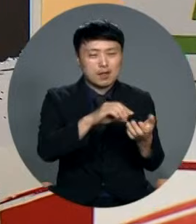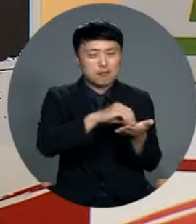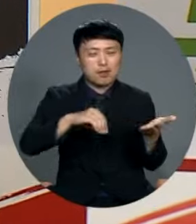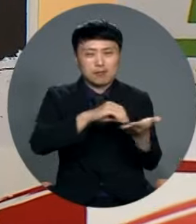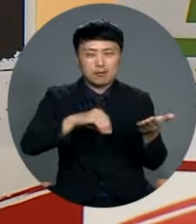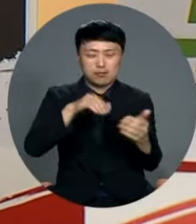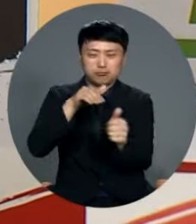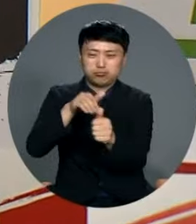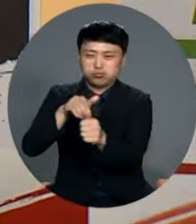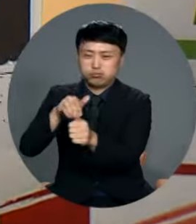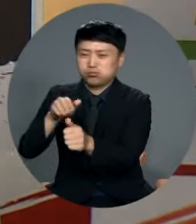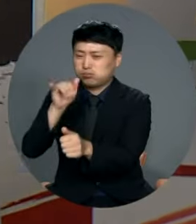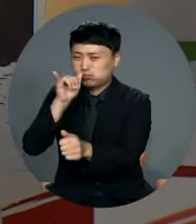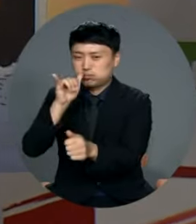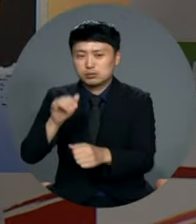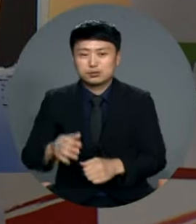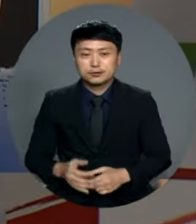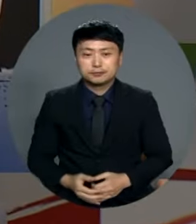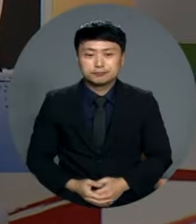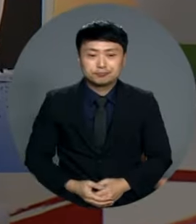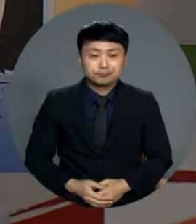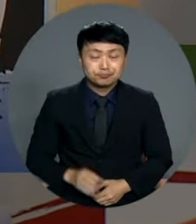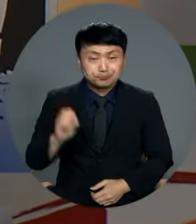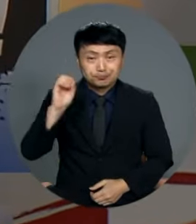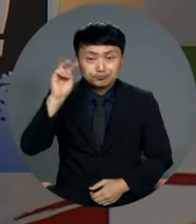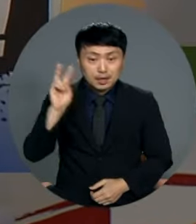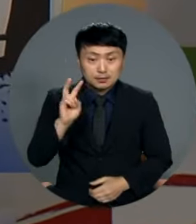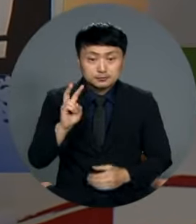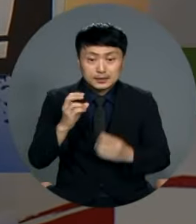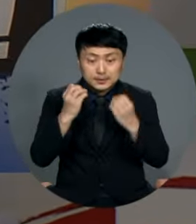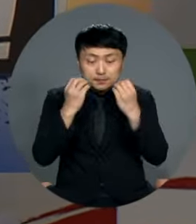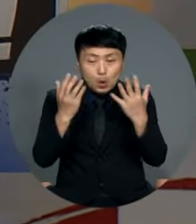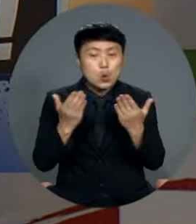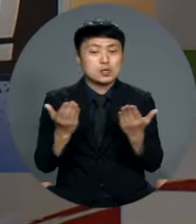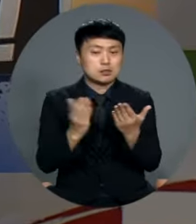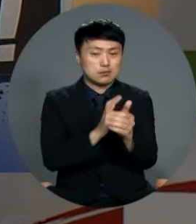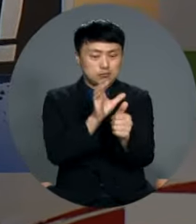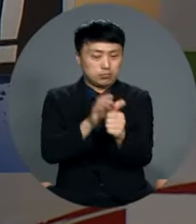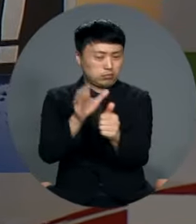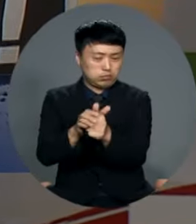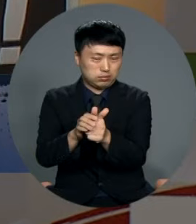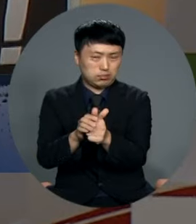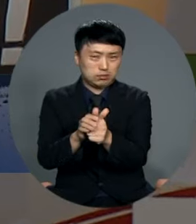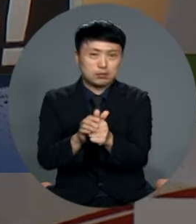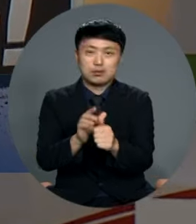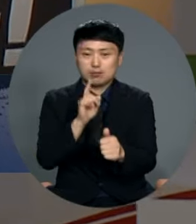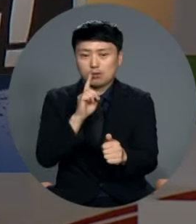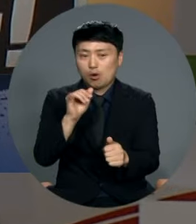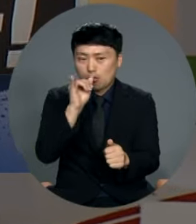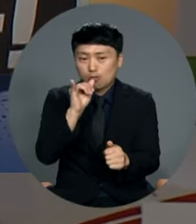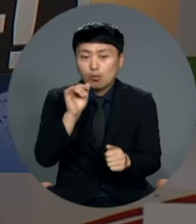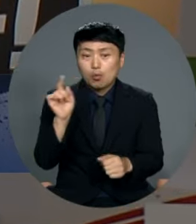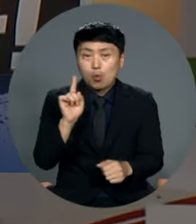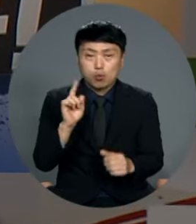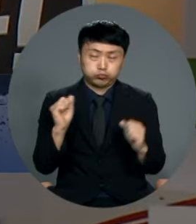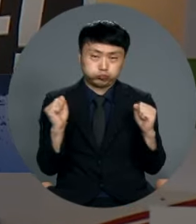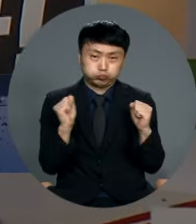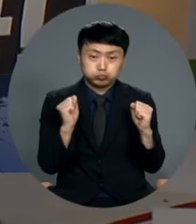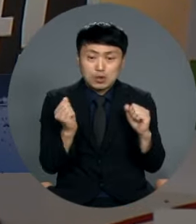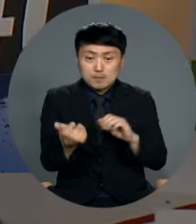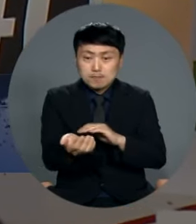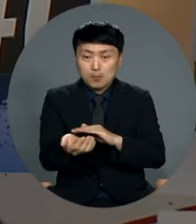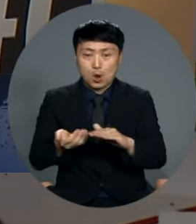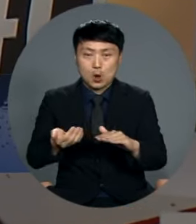겁니다. 갑자기 새로 만들어진 보직 순환제 얘기를 하시더라고요. 그러면서